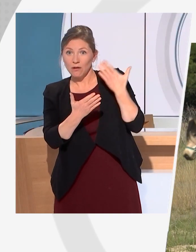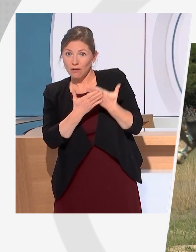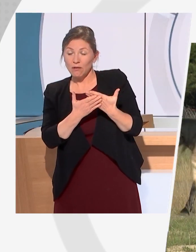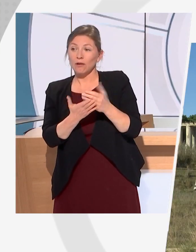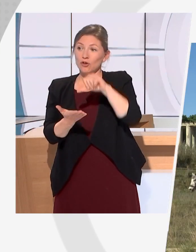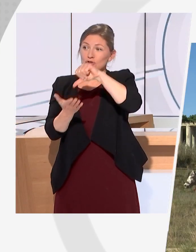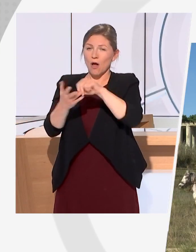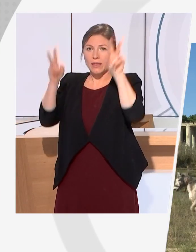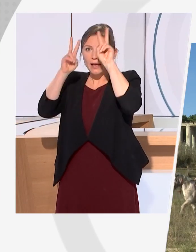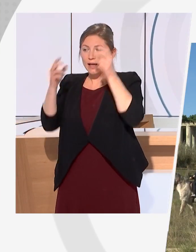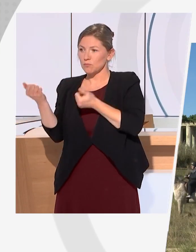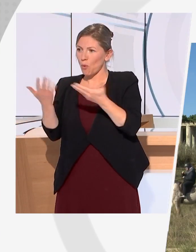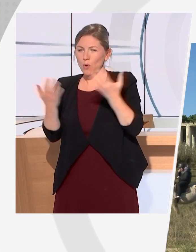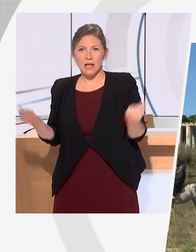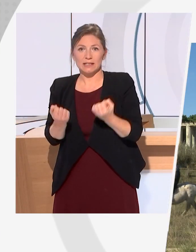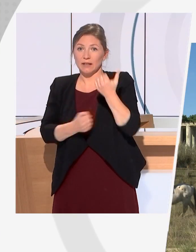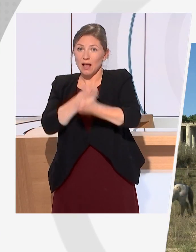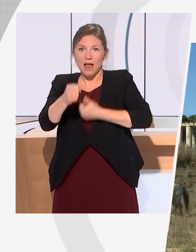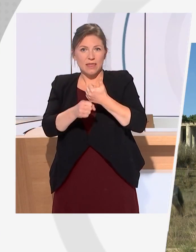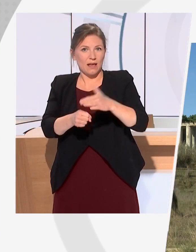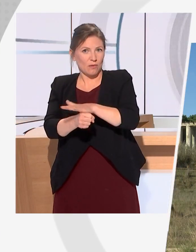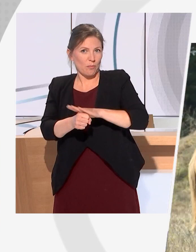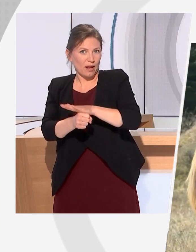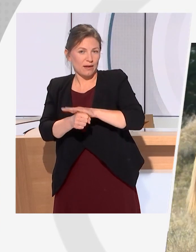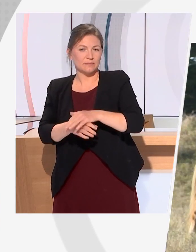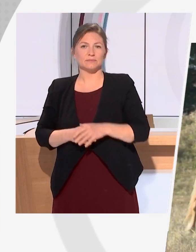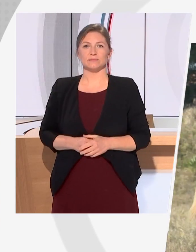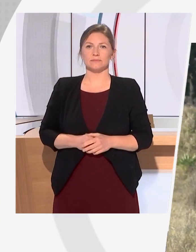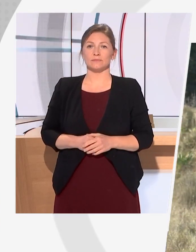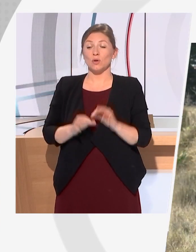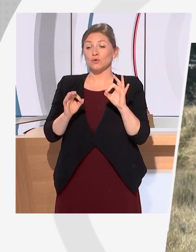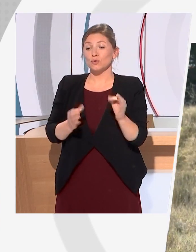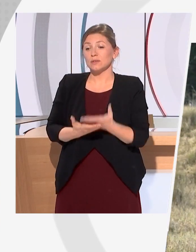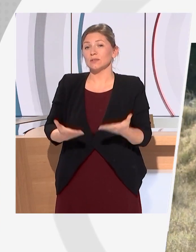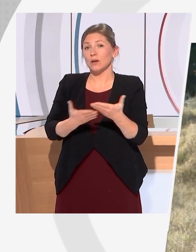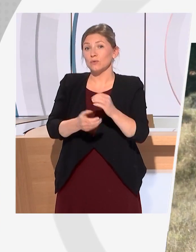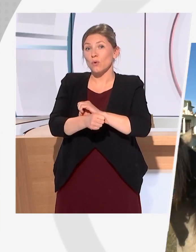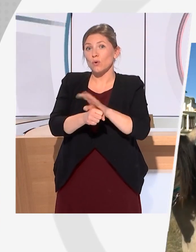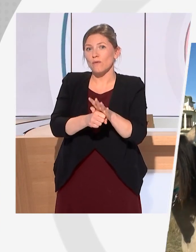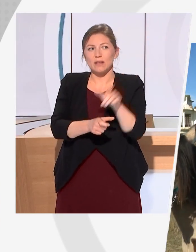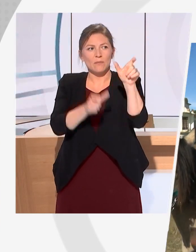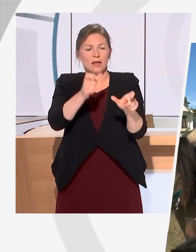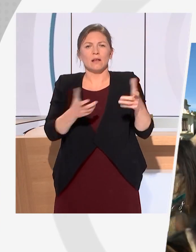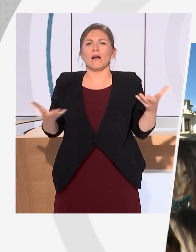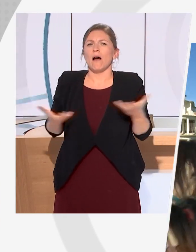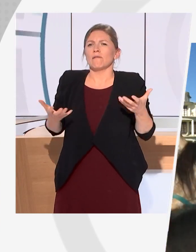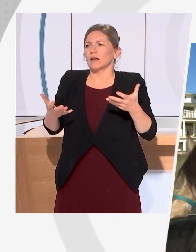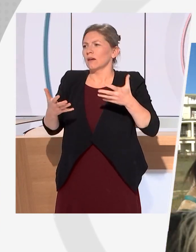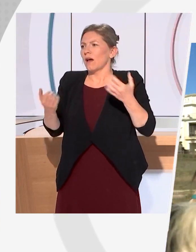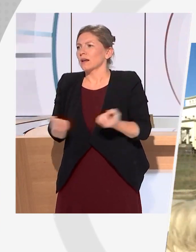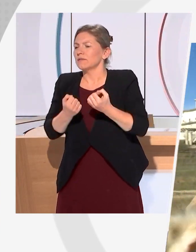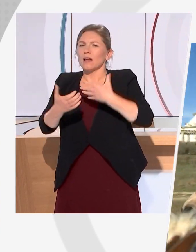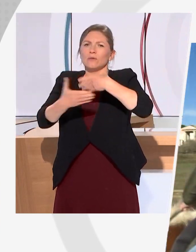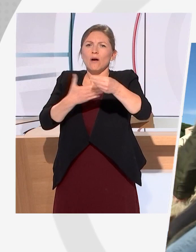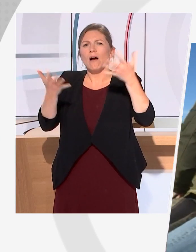centre équestre s'étire sur toute l'année. Avec le Covid, les gens ils cherchent vraiment des activités d'extérieur et la balade à cheval,